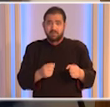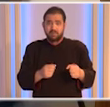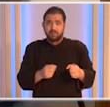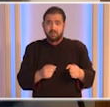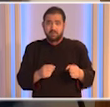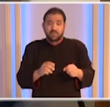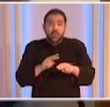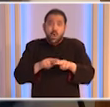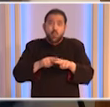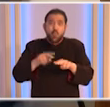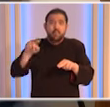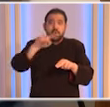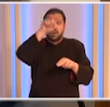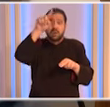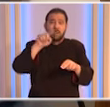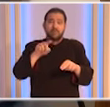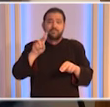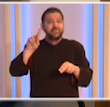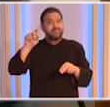bărbat? Nu sunt.